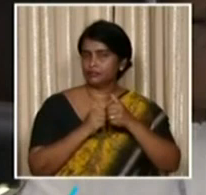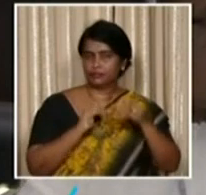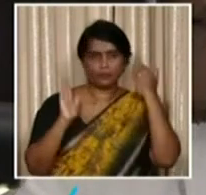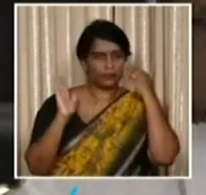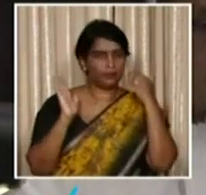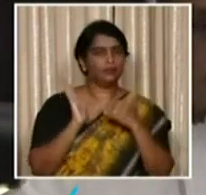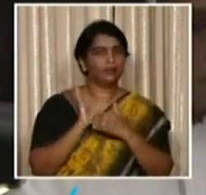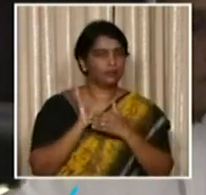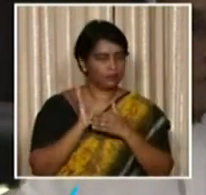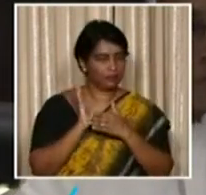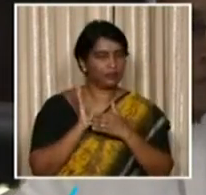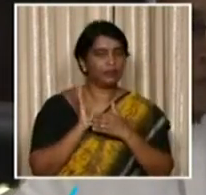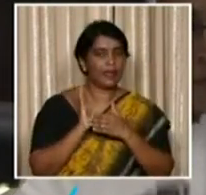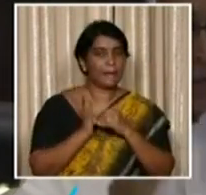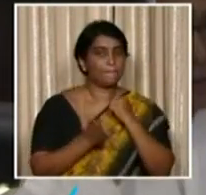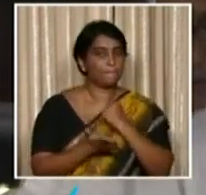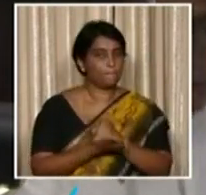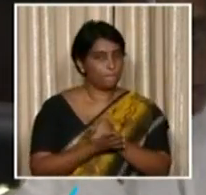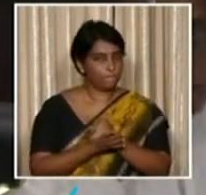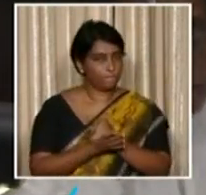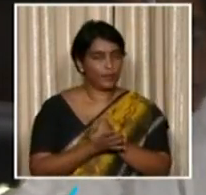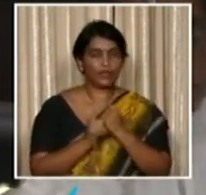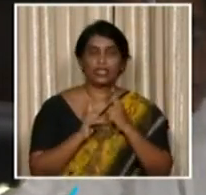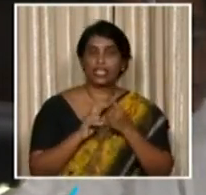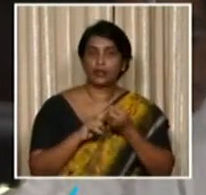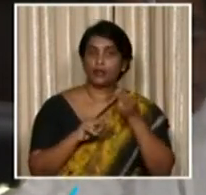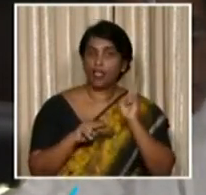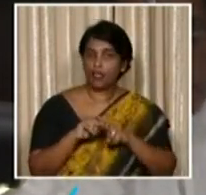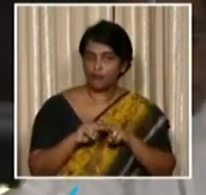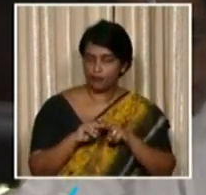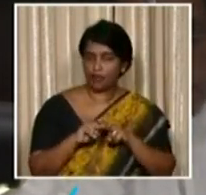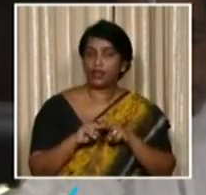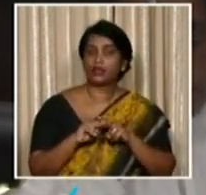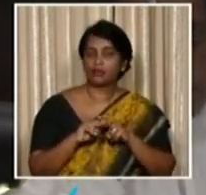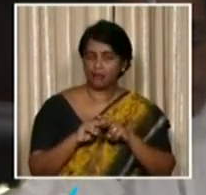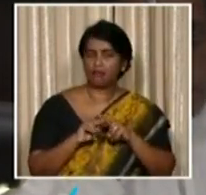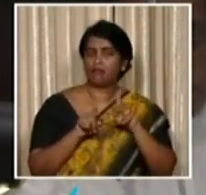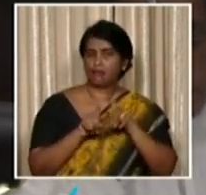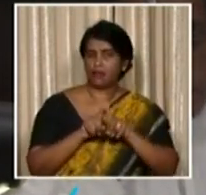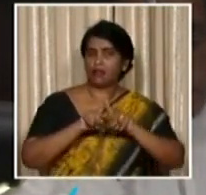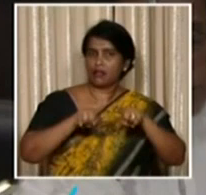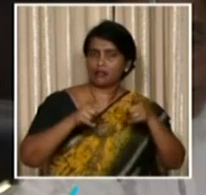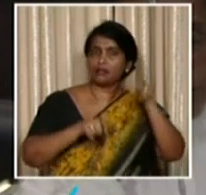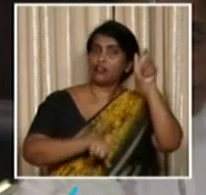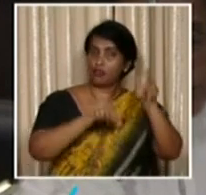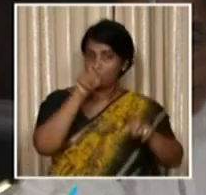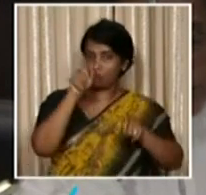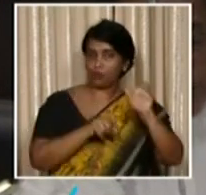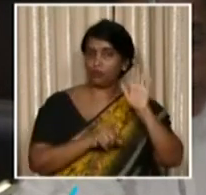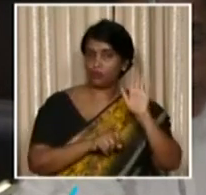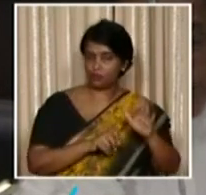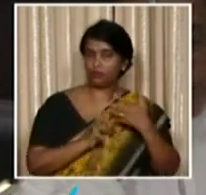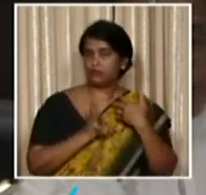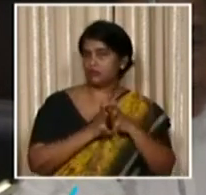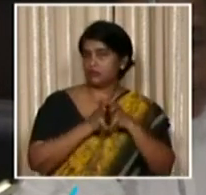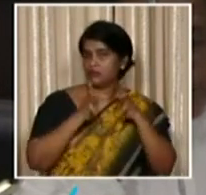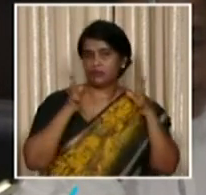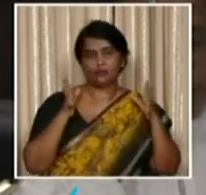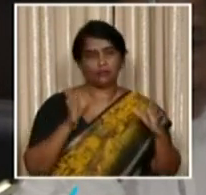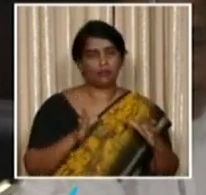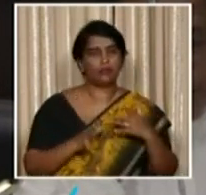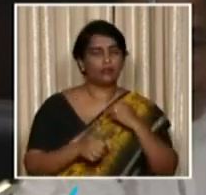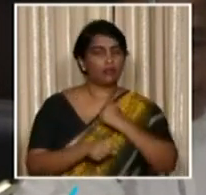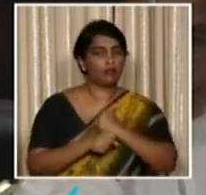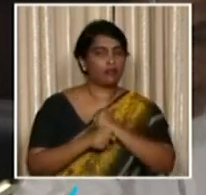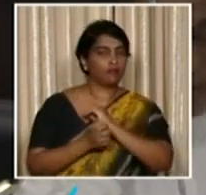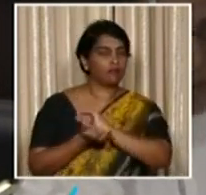කිරීමේදී බැංකු අර්ථසාධක අරමුදල සහ නොයෙකුත් අනිත් පුද්ගලයන් විසින් විශාල